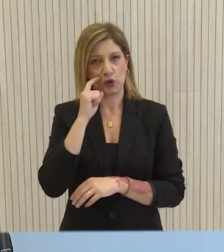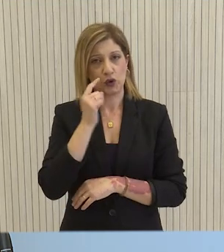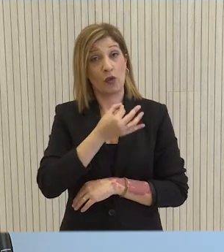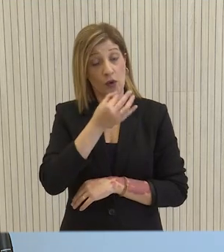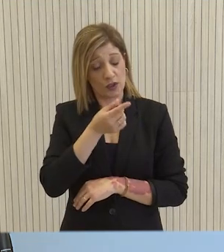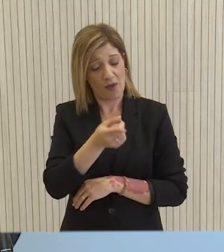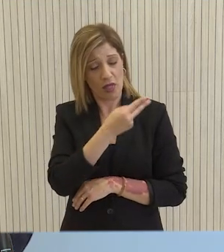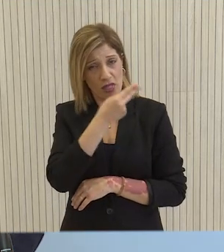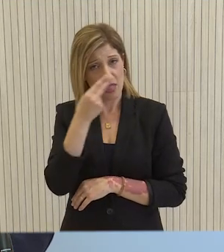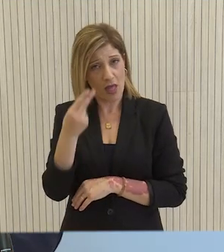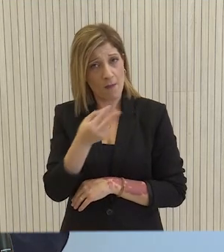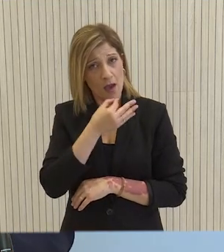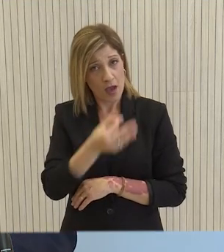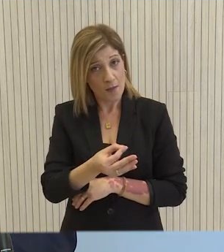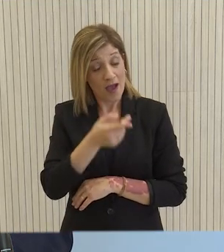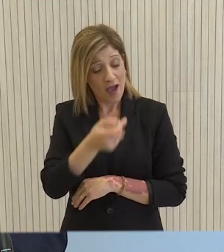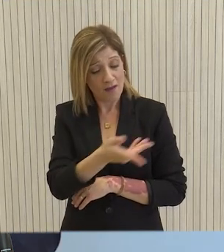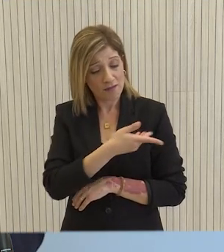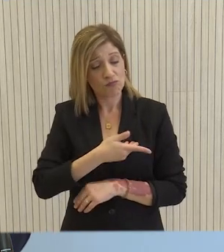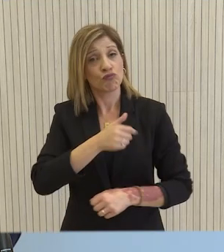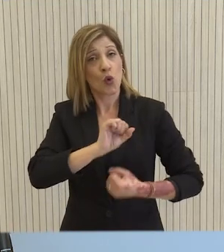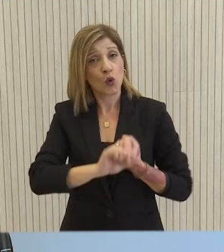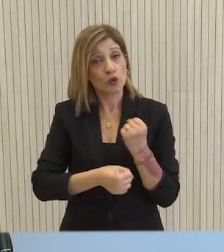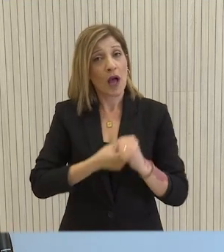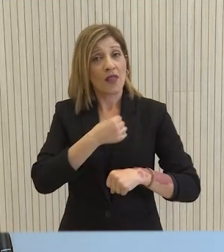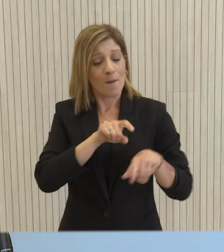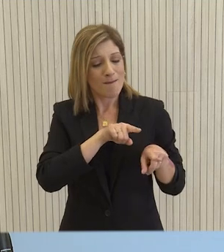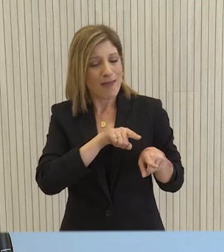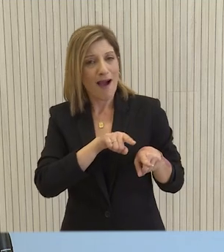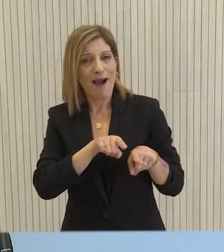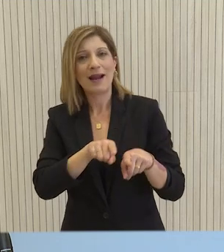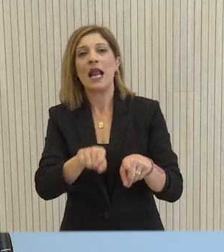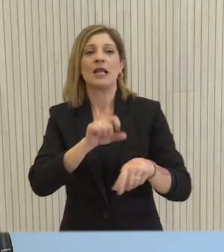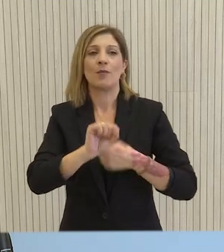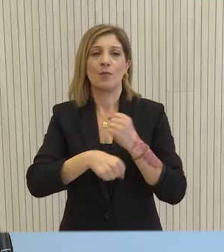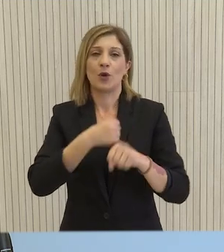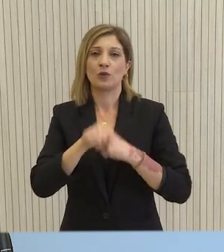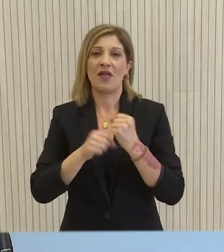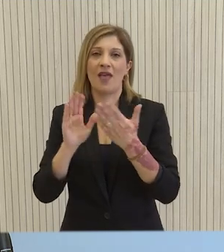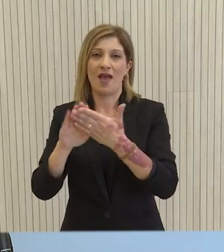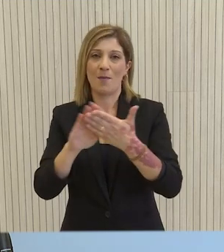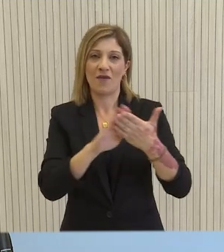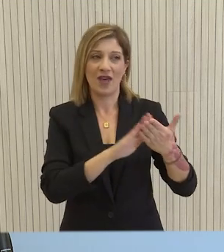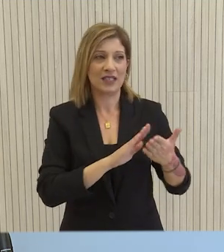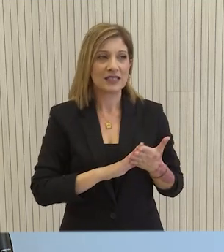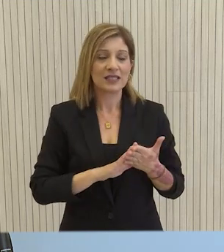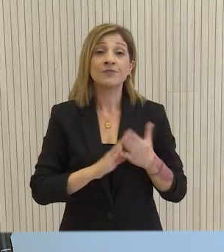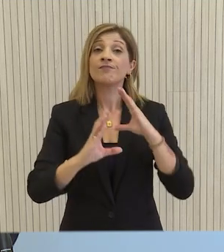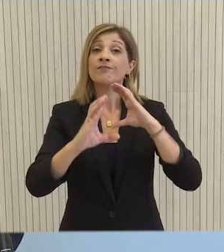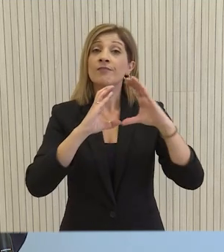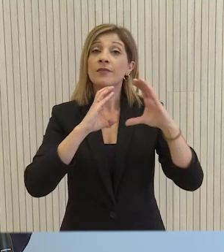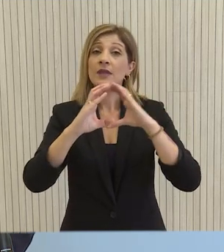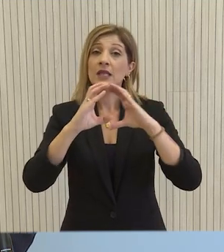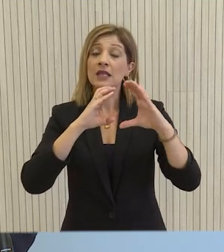σε αυτό το ζήτημα, ότι είναι μια προσπάθεια η οποία παράλληλα βεβαίως βρίσκεται στις διπλωματικές επαφές. Η επικοινωνία που